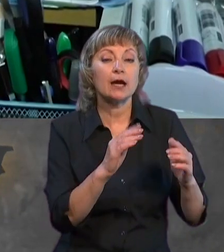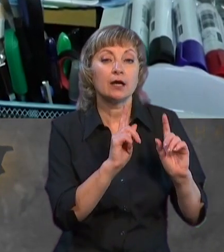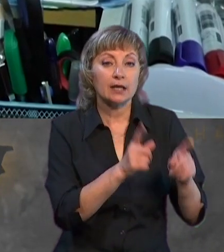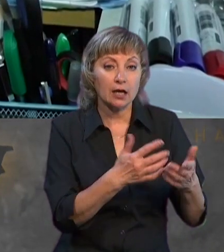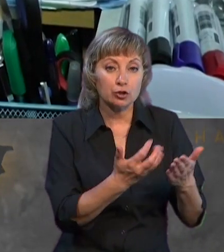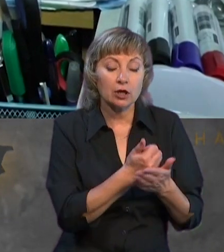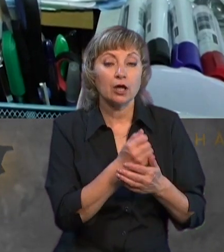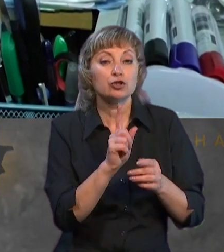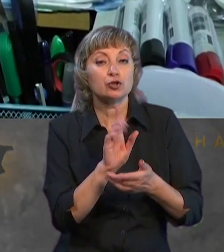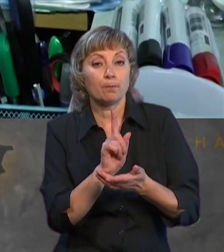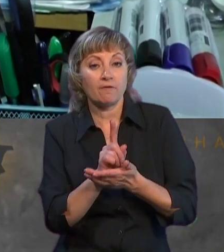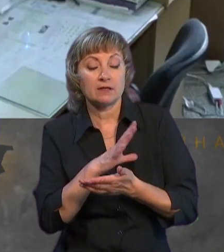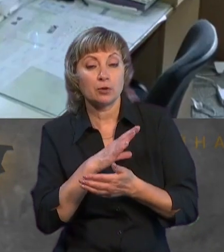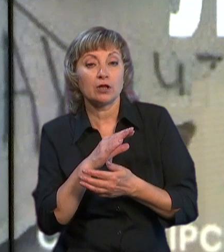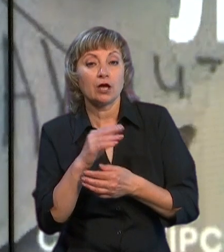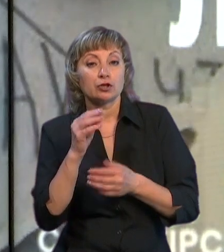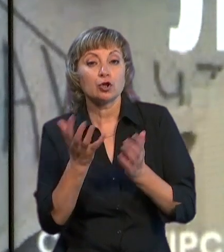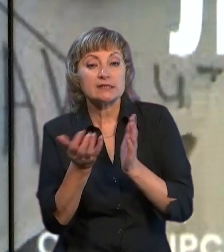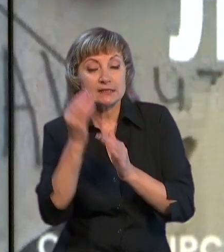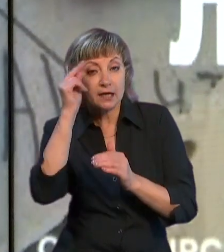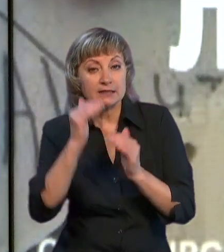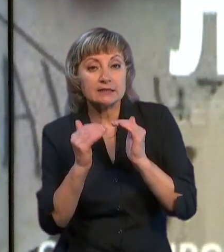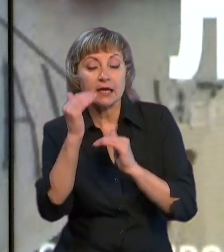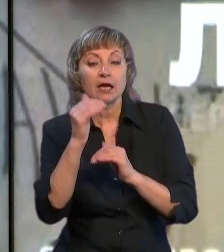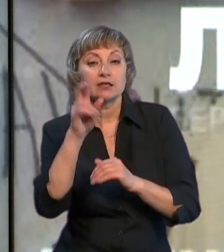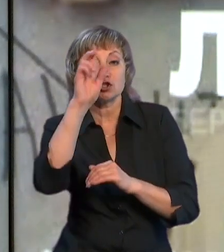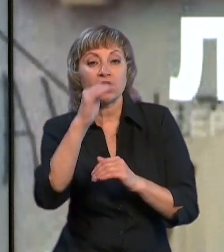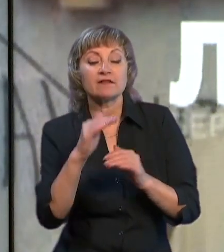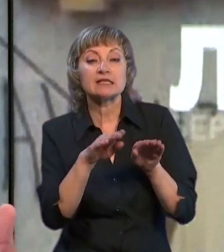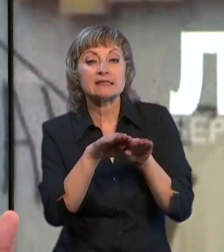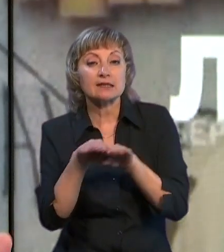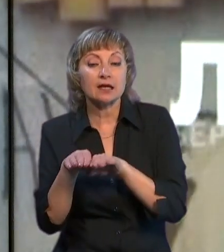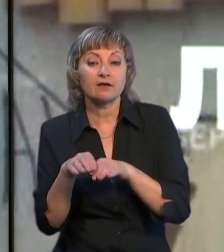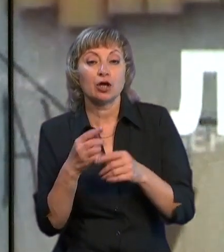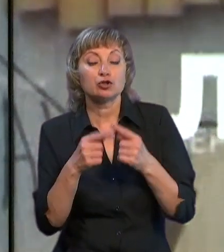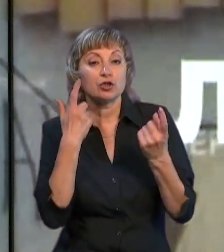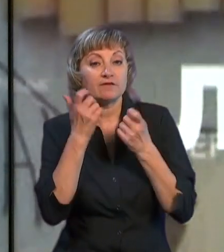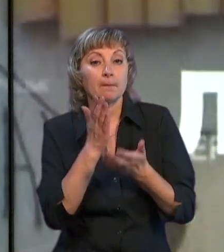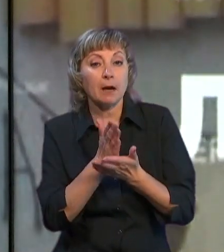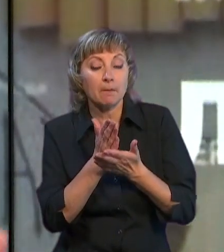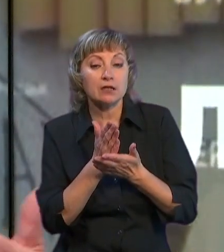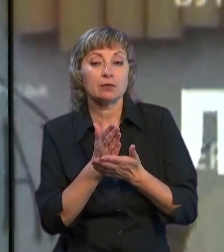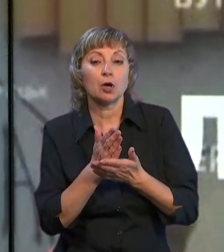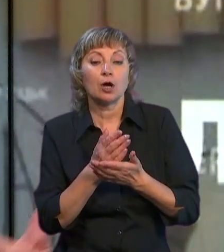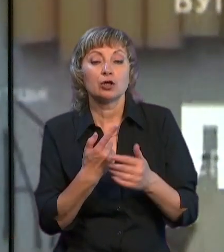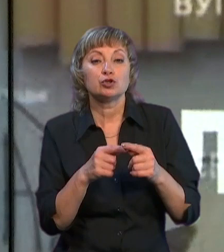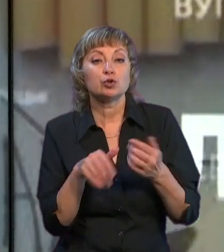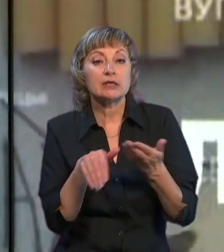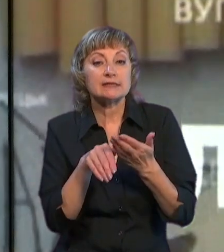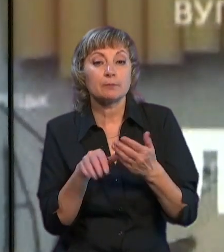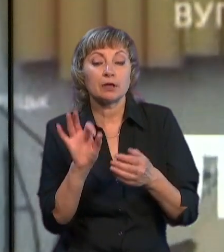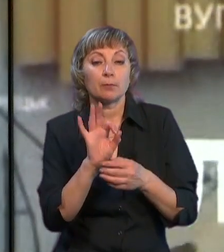досягти відповідно до державних стандартів. Тут ми певну інформацію маємо, і знову ж таки, я думаю, що ці інструменти, про які